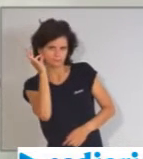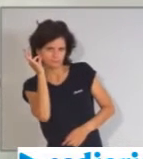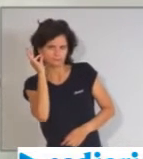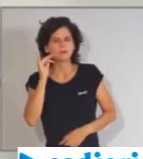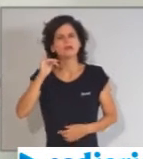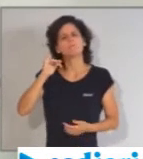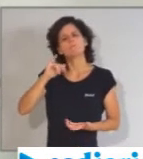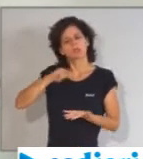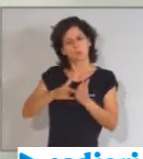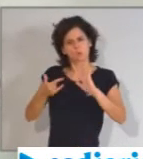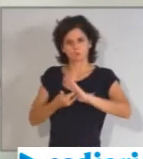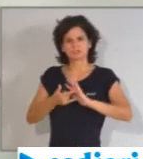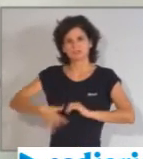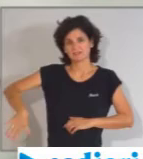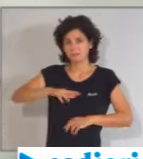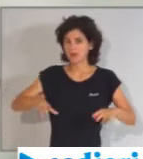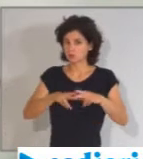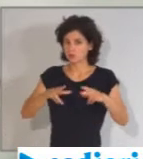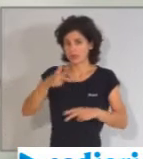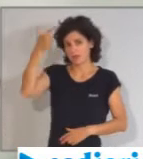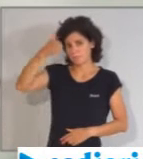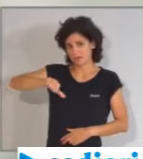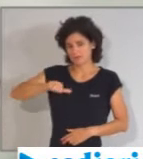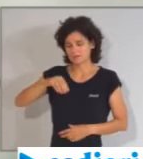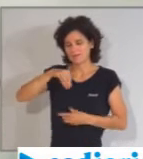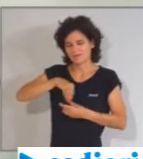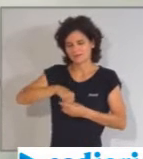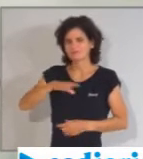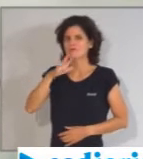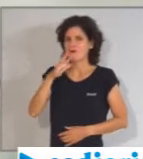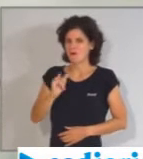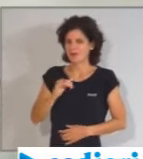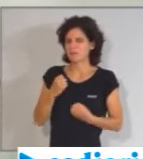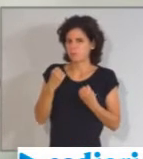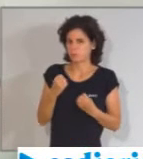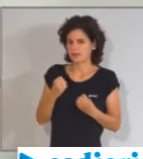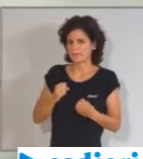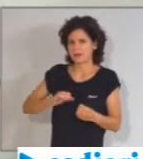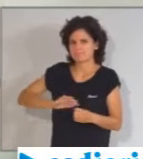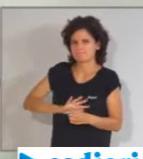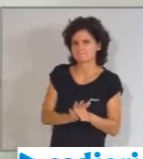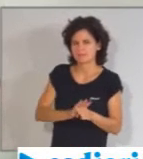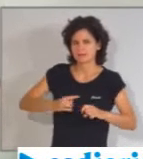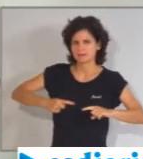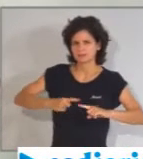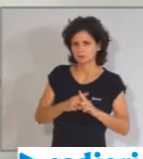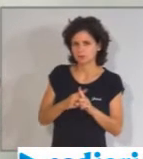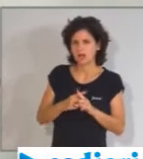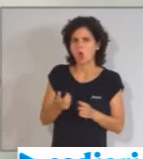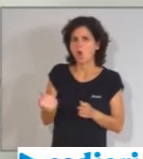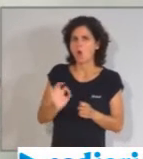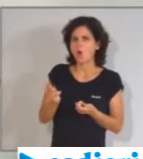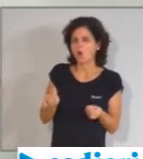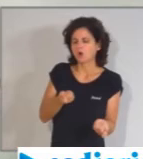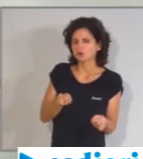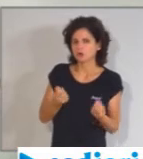sistema sociocultural patriarcal i masclista que opera a través del poder, el sotmetiment i el control dels seus cossos, sexualitat